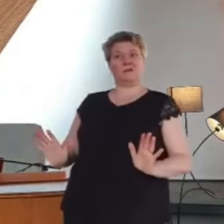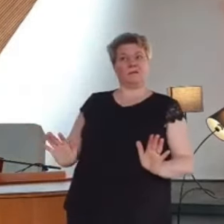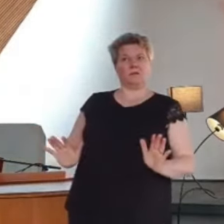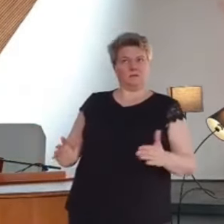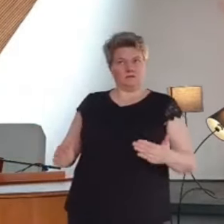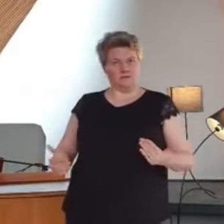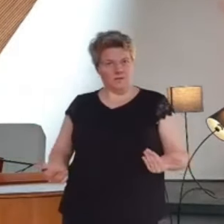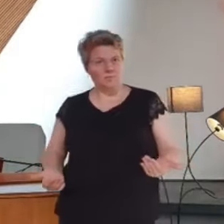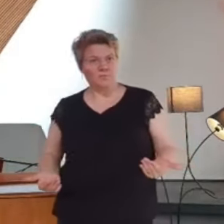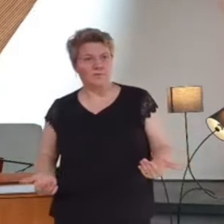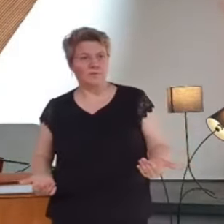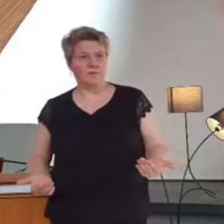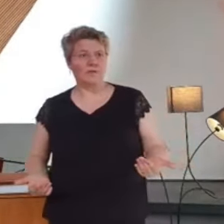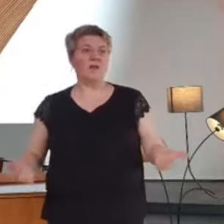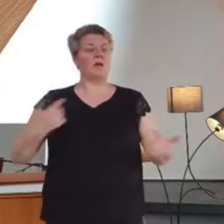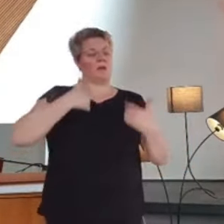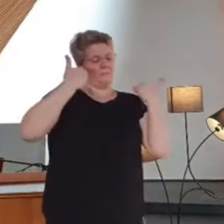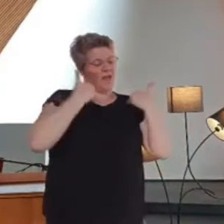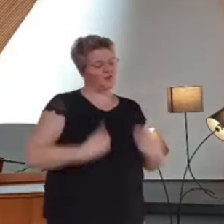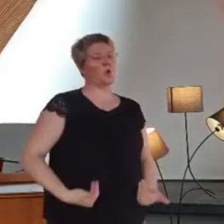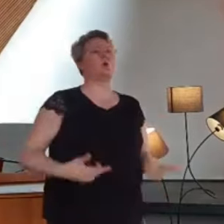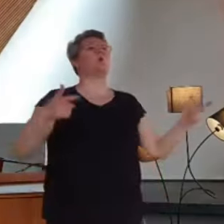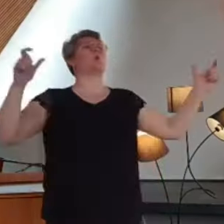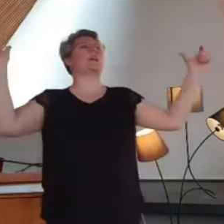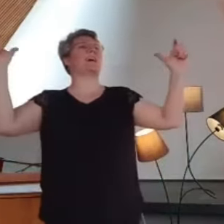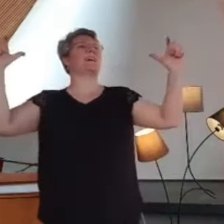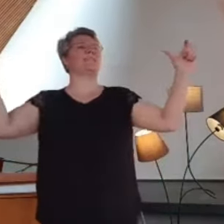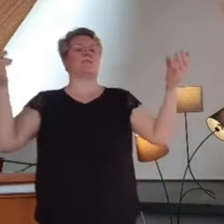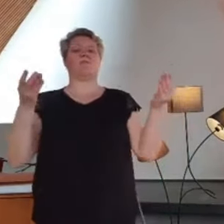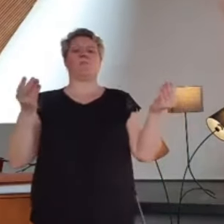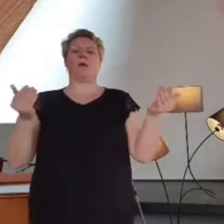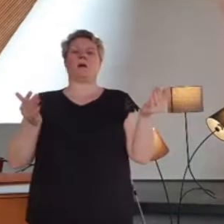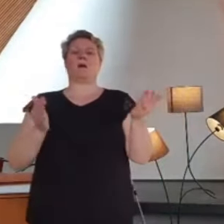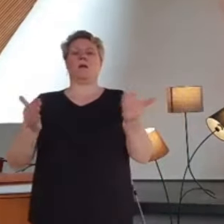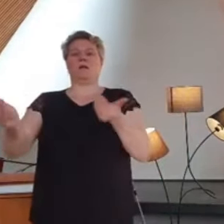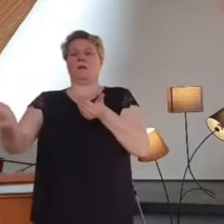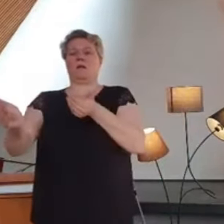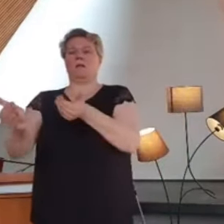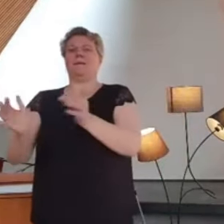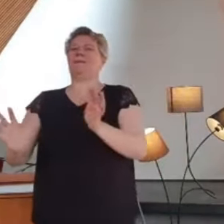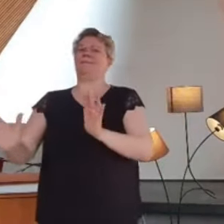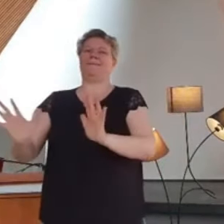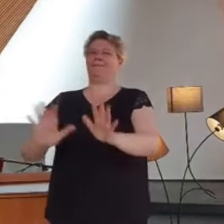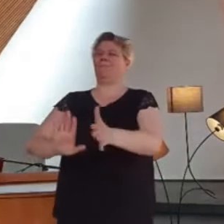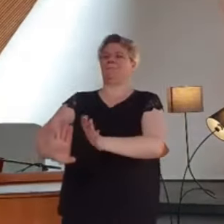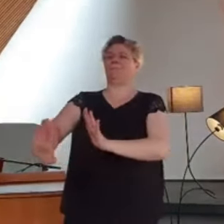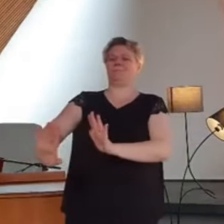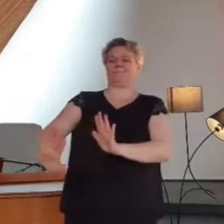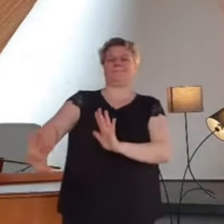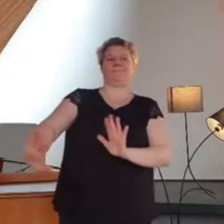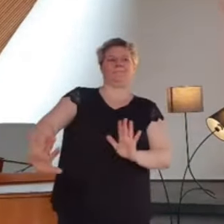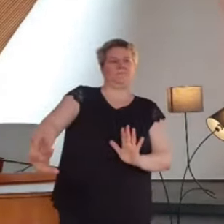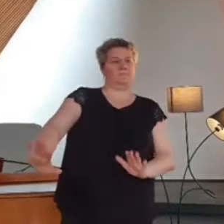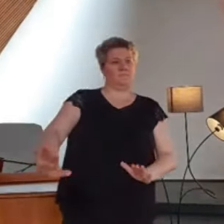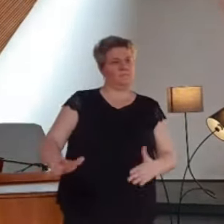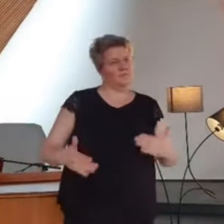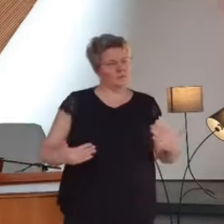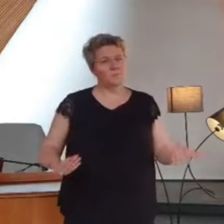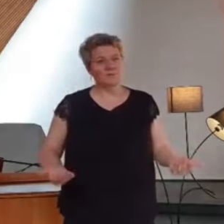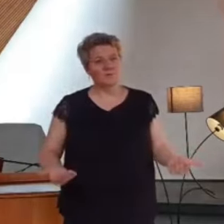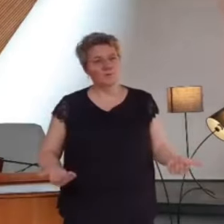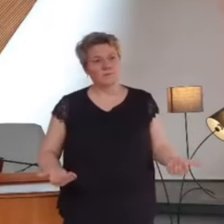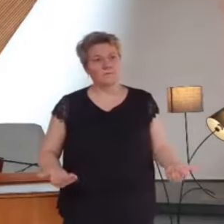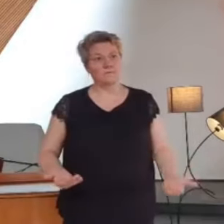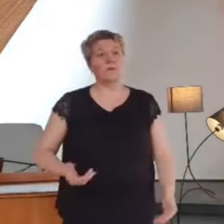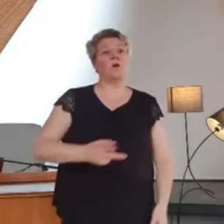uns persönlich oder als Gesellschaft nicht, eine gewisse Nähe aufzubauen oder zuzulassen? Damals, vor 2000